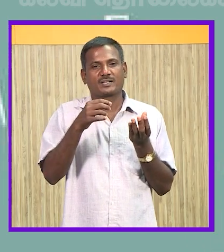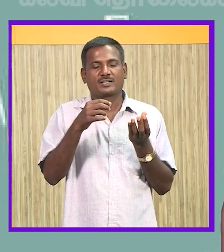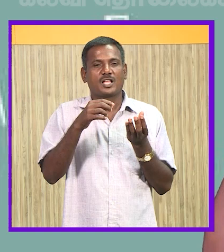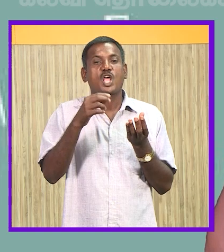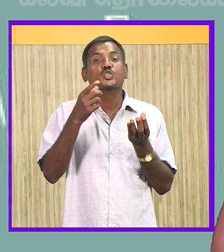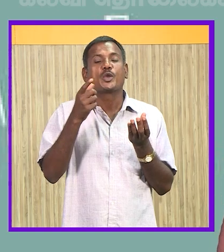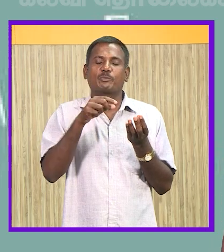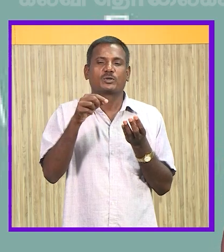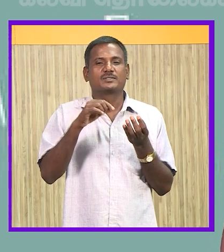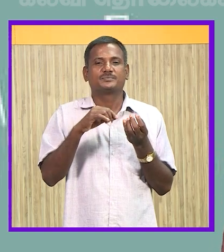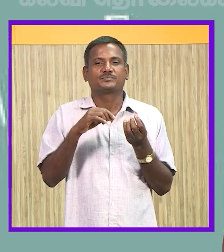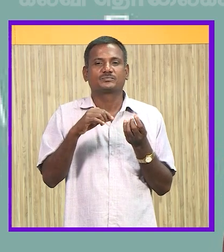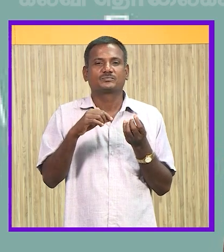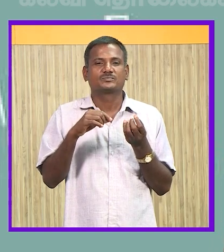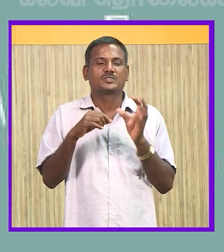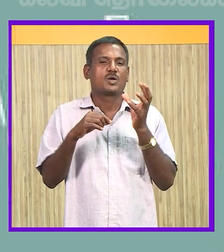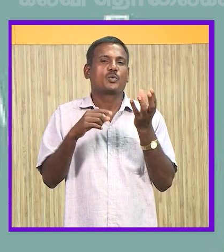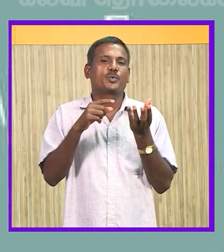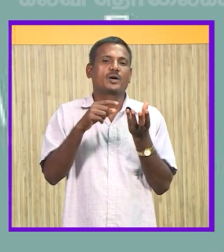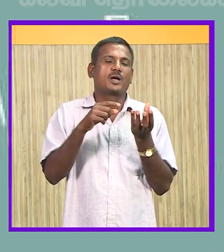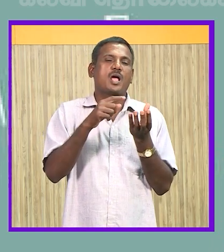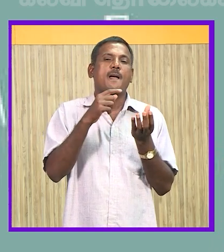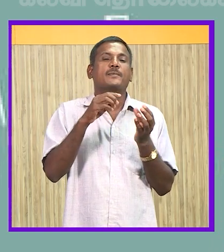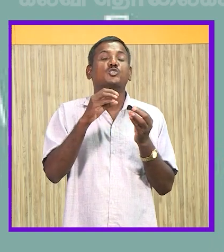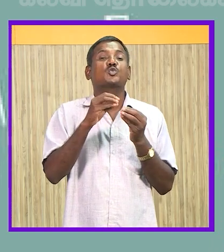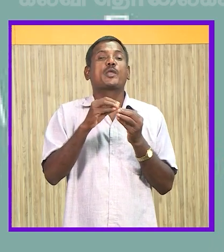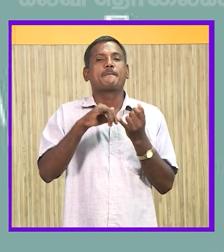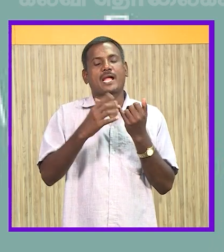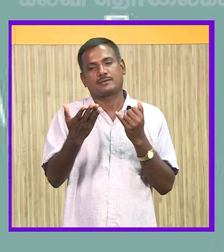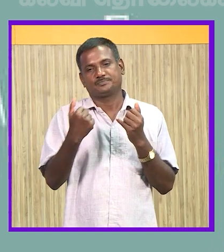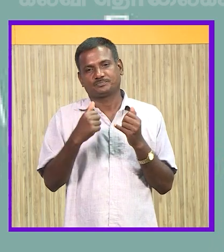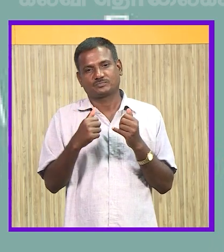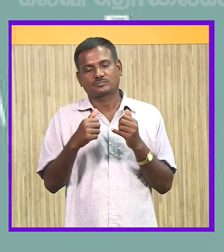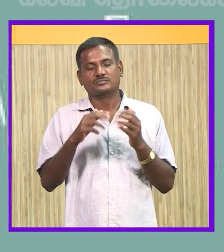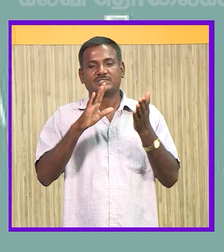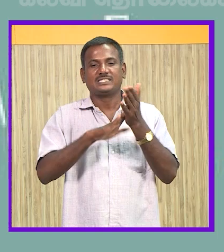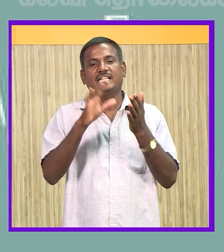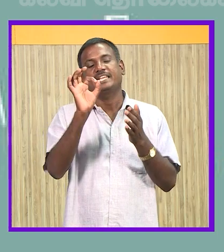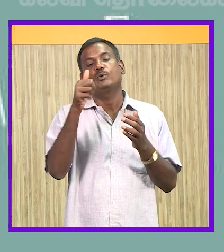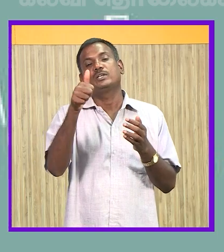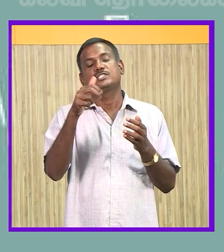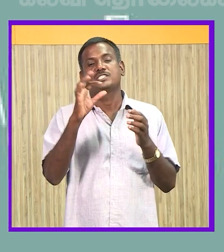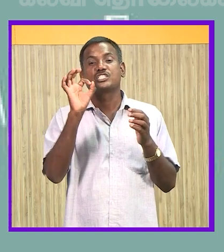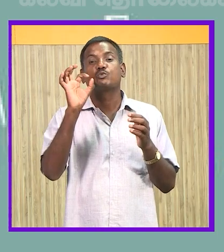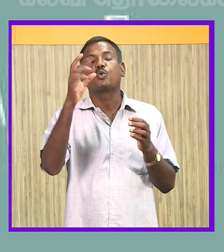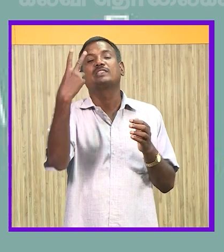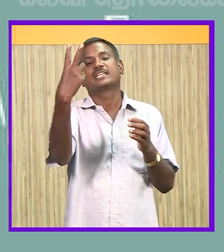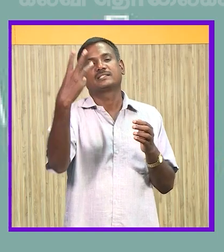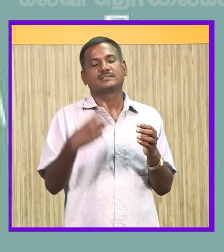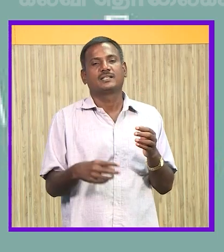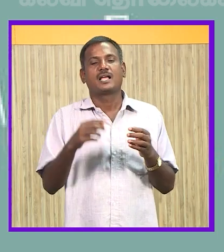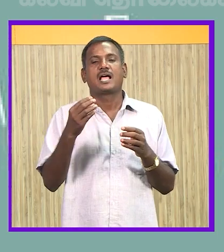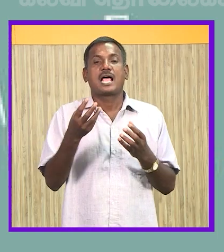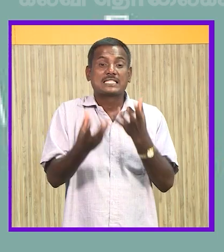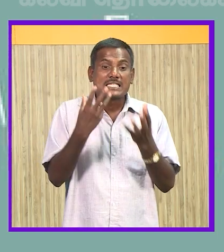பயன்படுத்தக்கூடிய சோடியம் குளோரைடு உப்பு இல்லை. இதனுடைய பெயர் சோடியம் பைகார்பனேட், NaHCO3. அதாவது